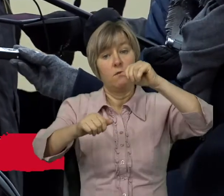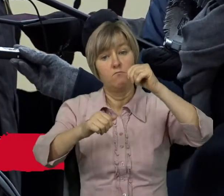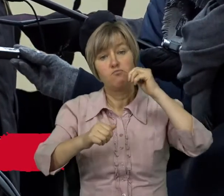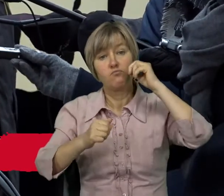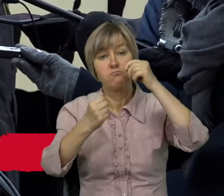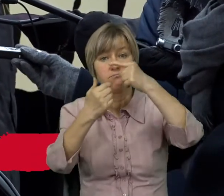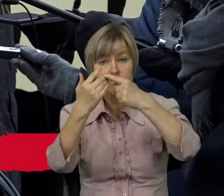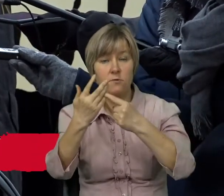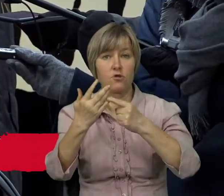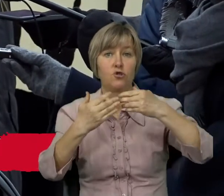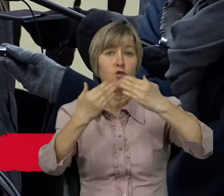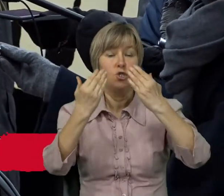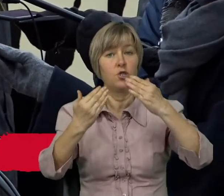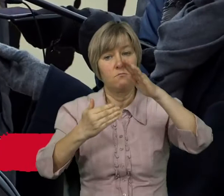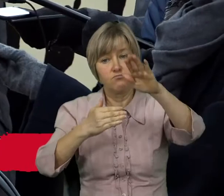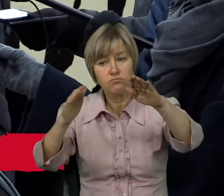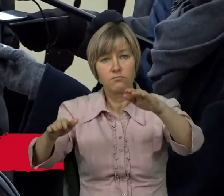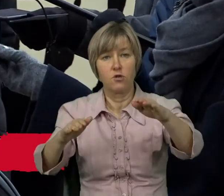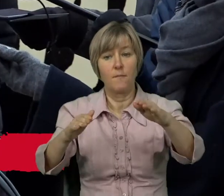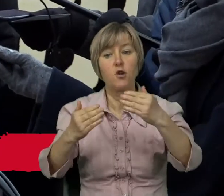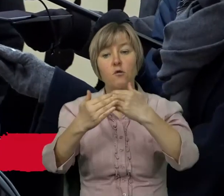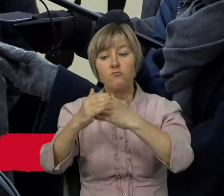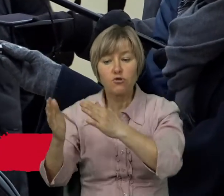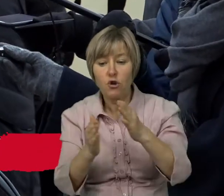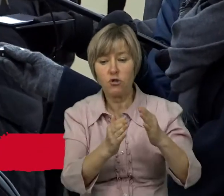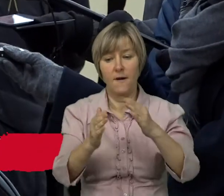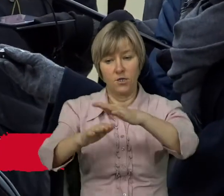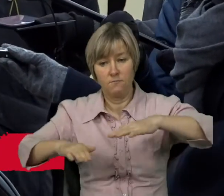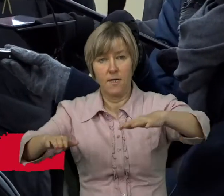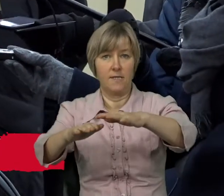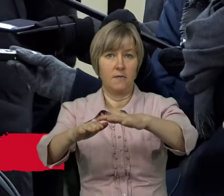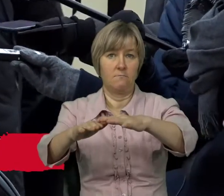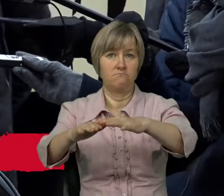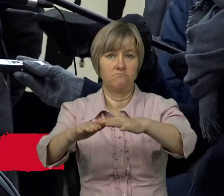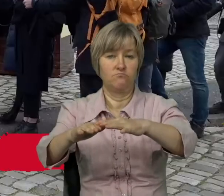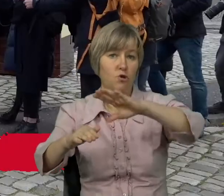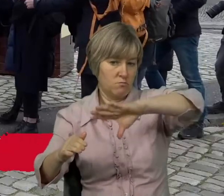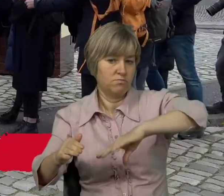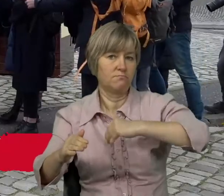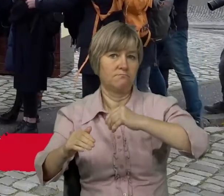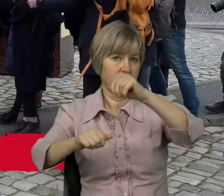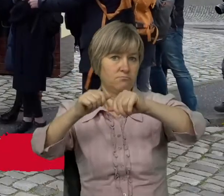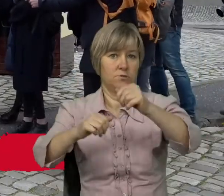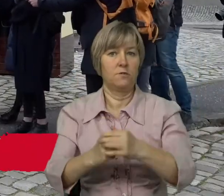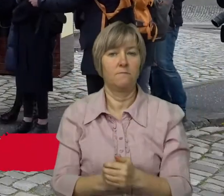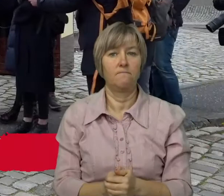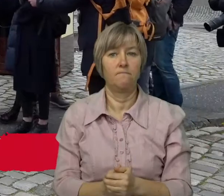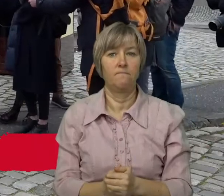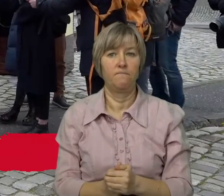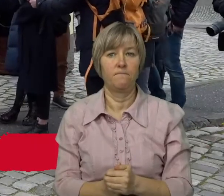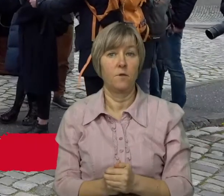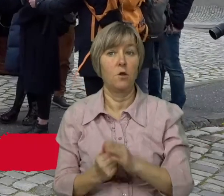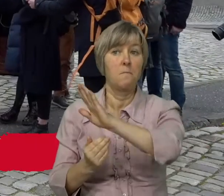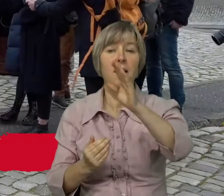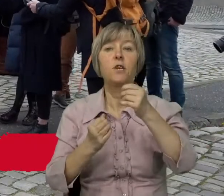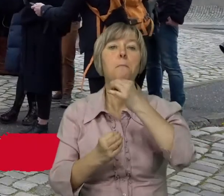żeby przygotować miejsce do uroczystego odsłonięcia tych płyt. Dziękuję bardzo. Dziękuję bardzo. Jeżeli Państwo mają pytania, to bardzo